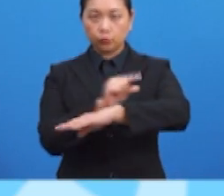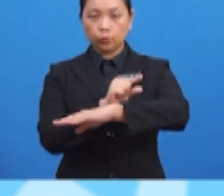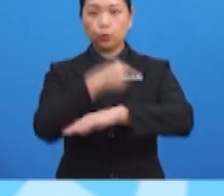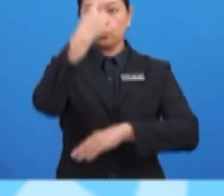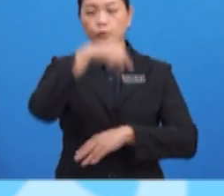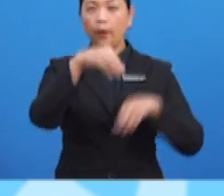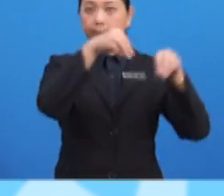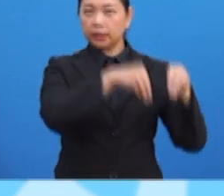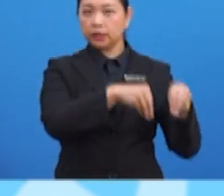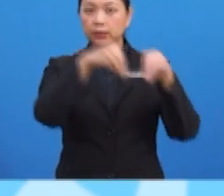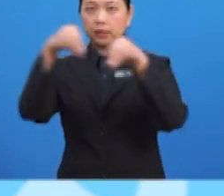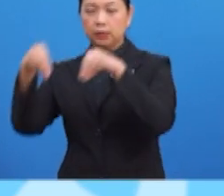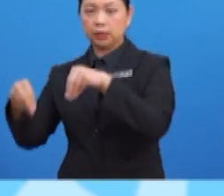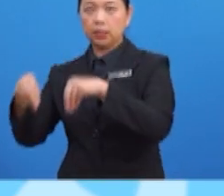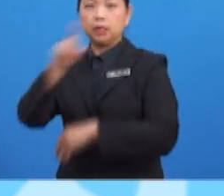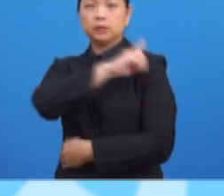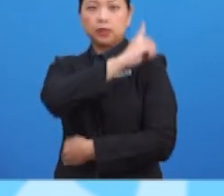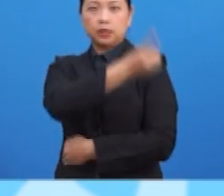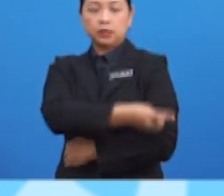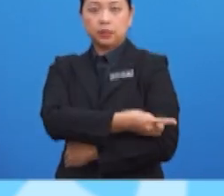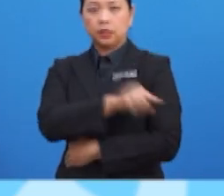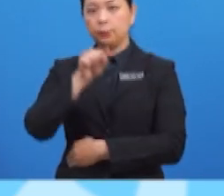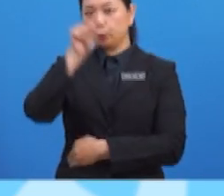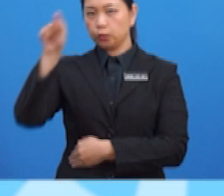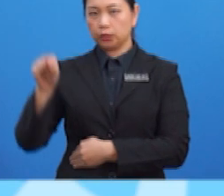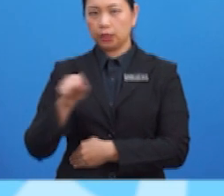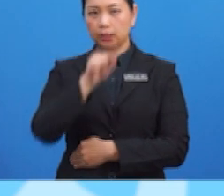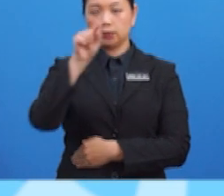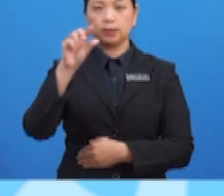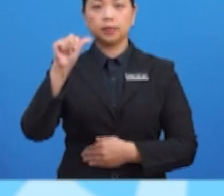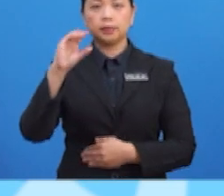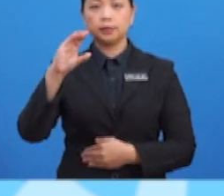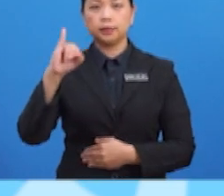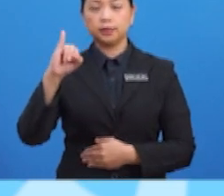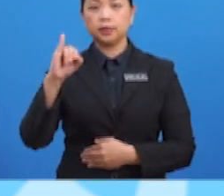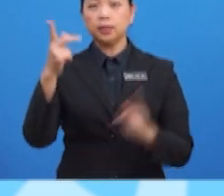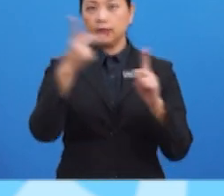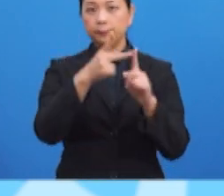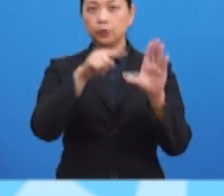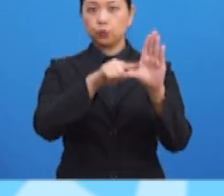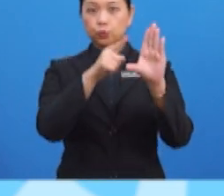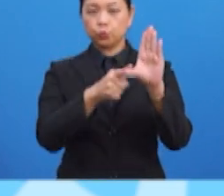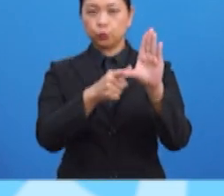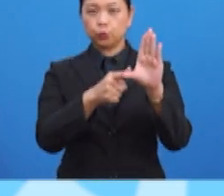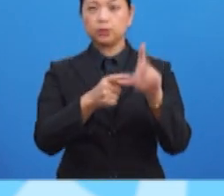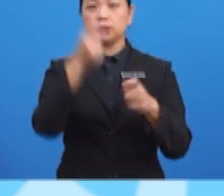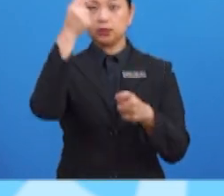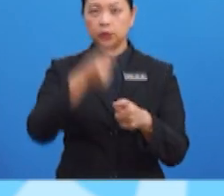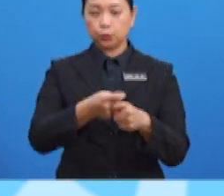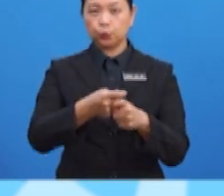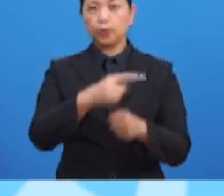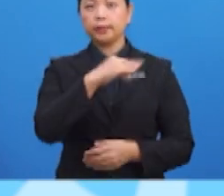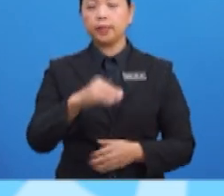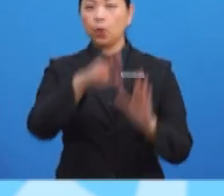digunakan untuk memindahkan daya putaran aci kepada sudut tertentu